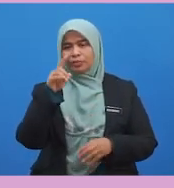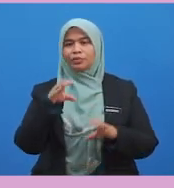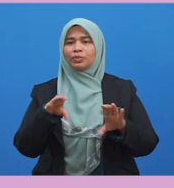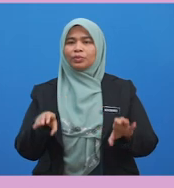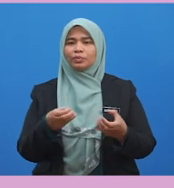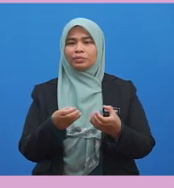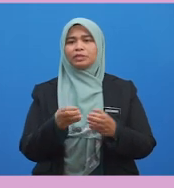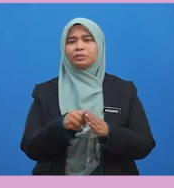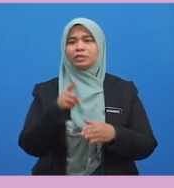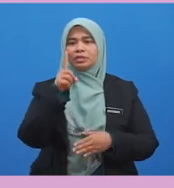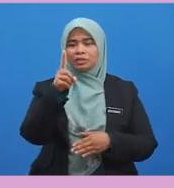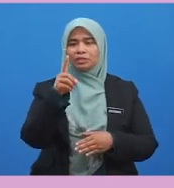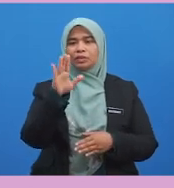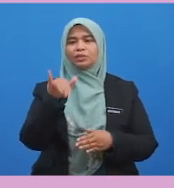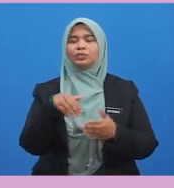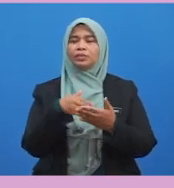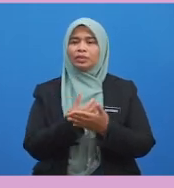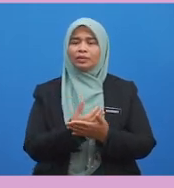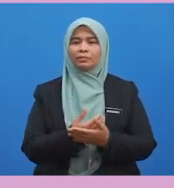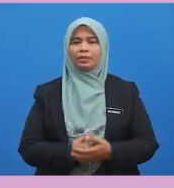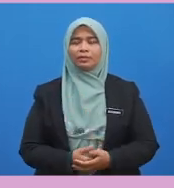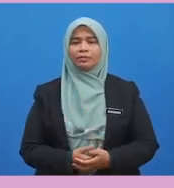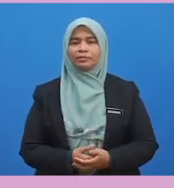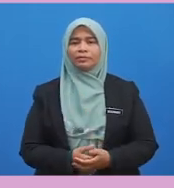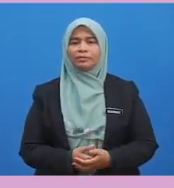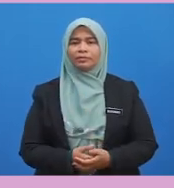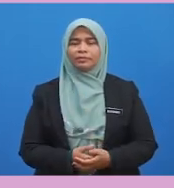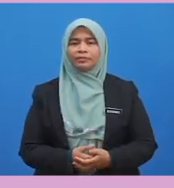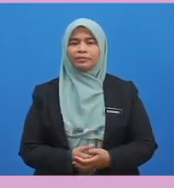individu untuk mencipta sesuatu yang baharu.